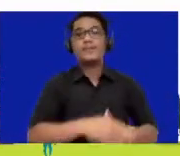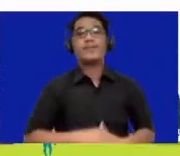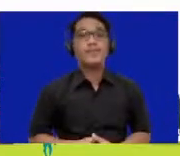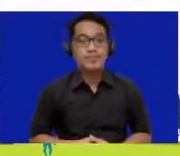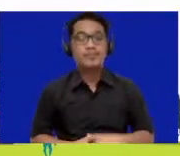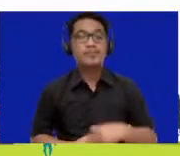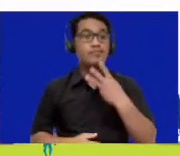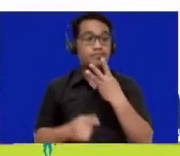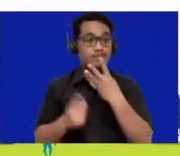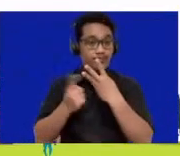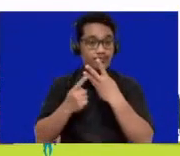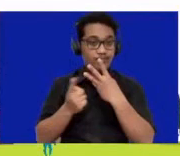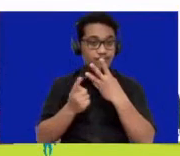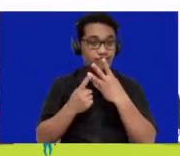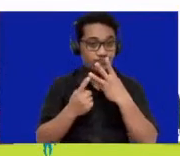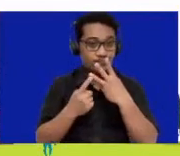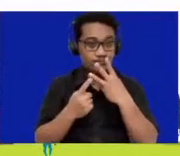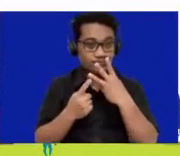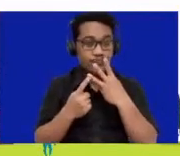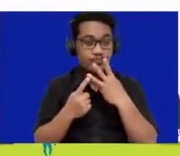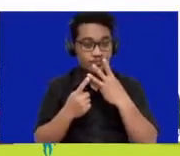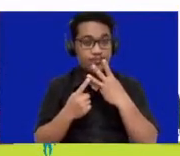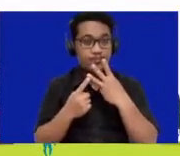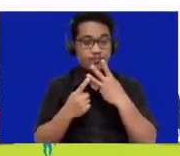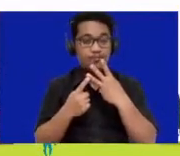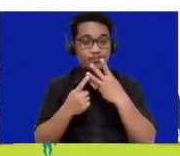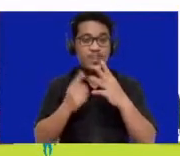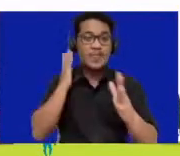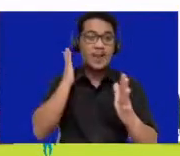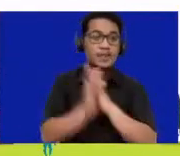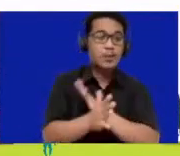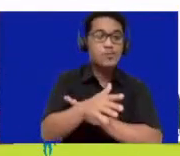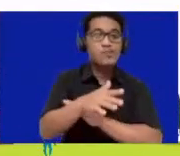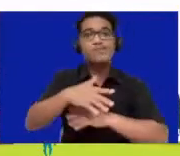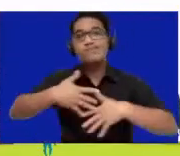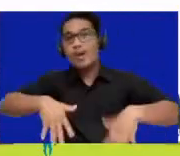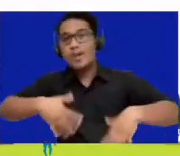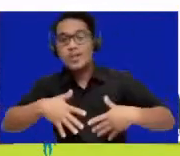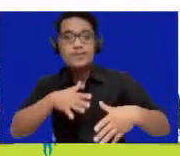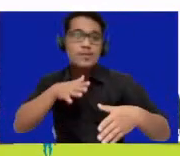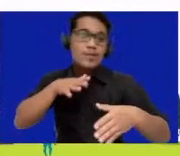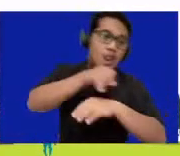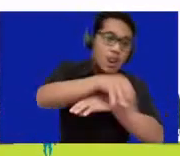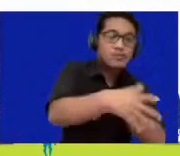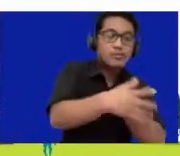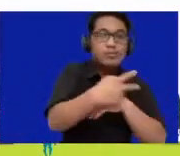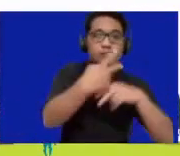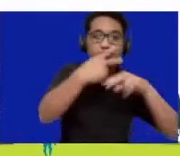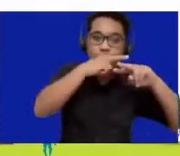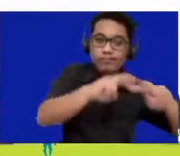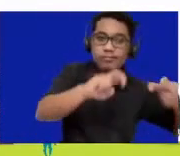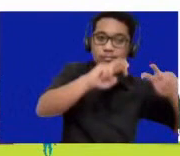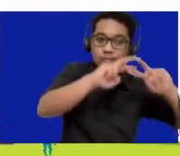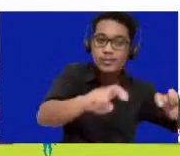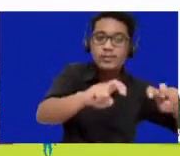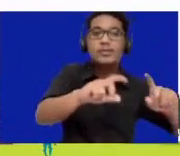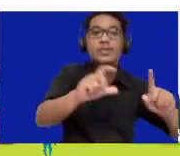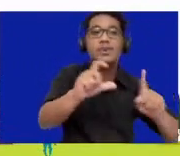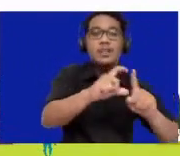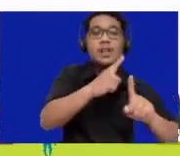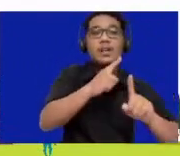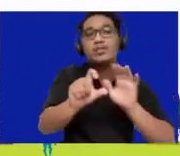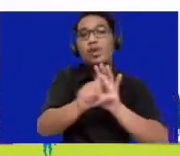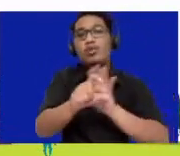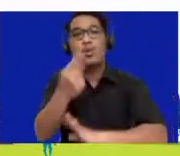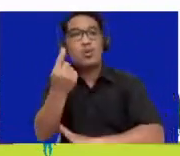bencana, kita juga turun ke lapangan untuk melakukan identifikasi dan mendata kerugian serta kerusakan